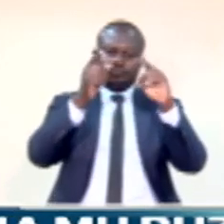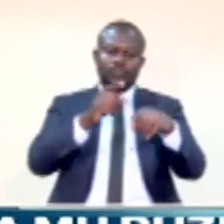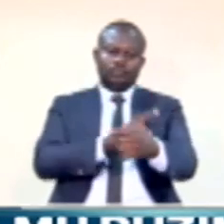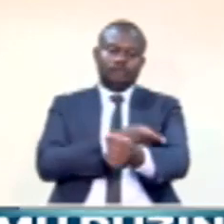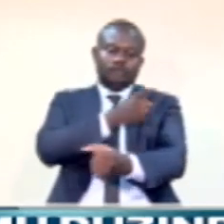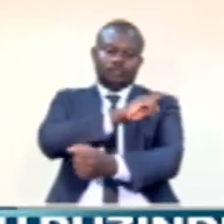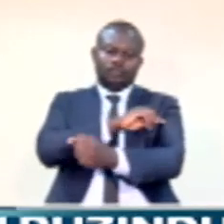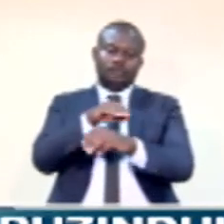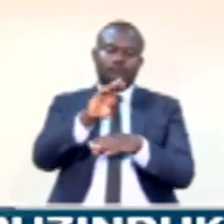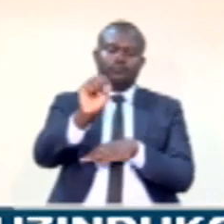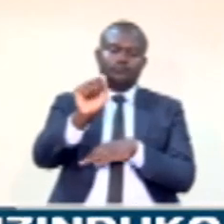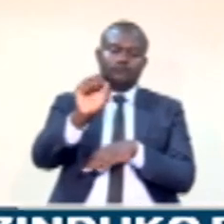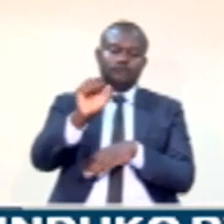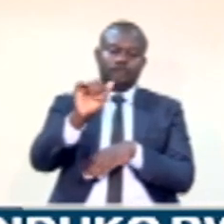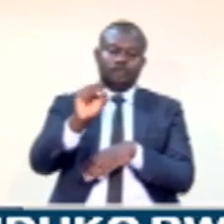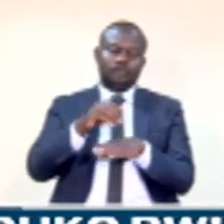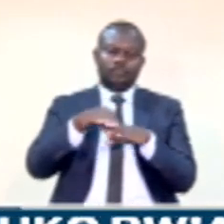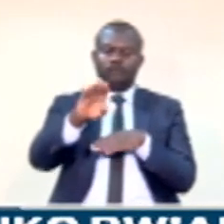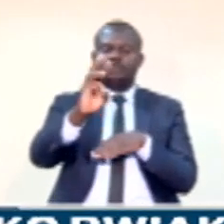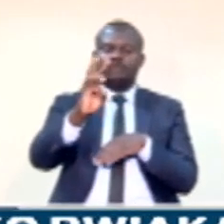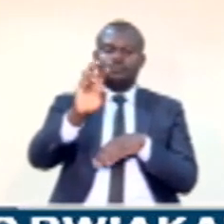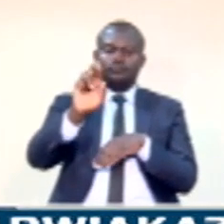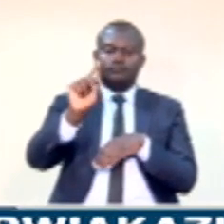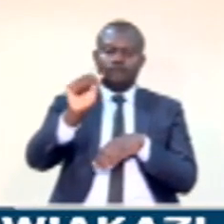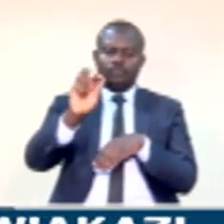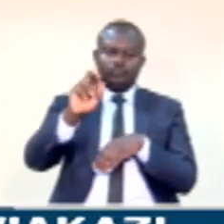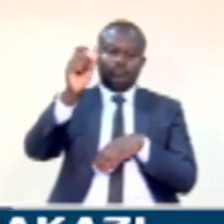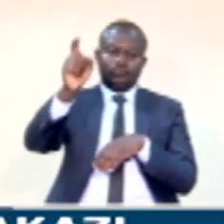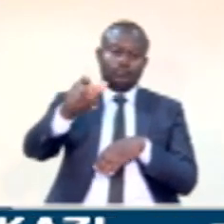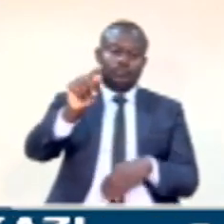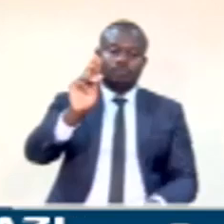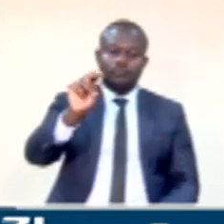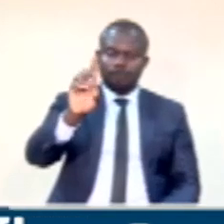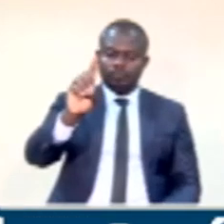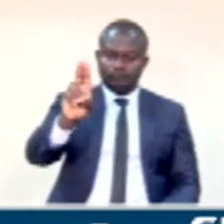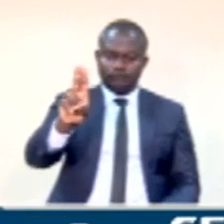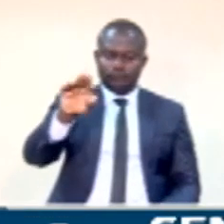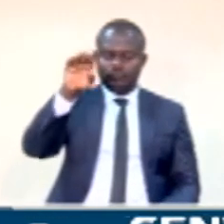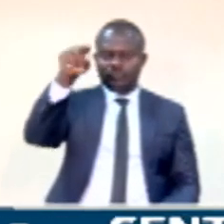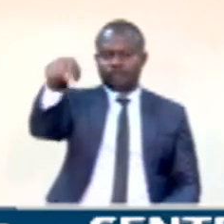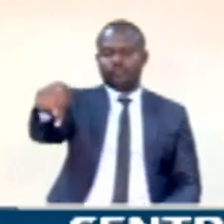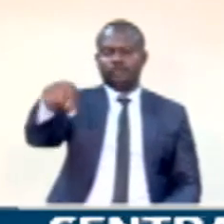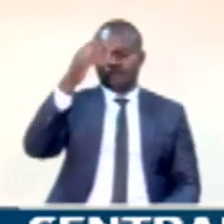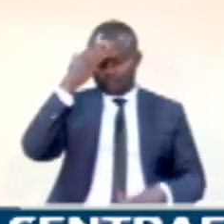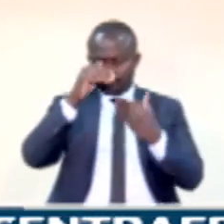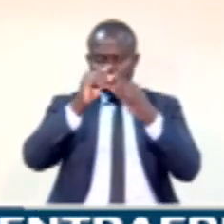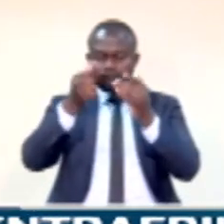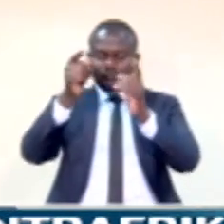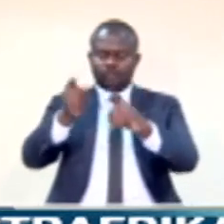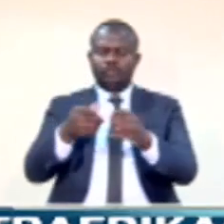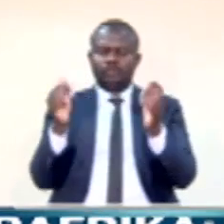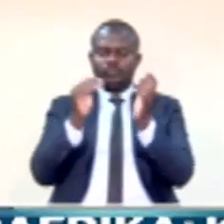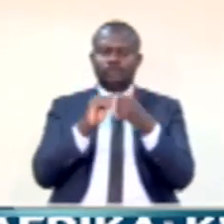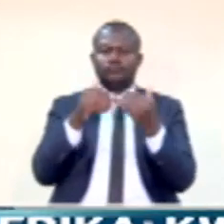Goma, igakomeza Masisi, igakomeza Warikari, ikazagera Kindu. Aho niyo gari ya moshi dushaka kugira ngo igere,